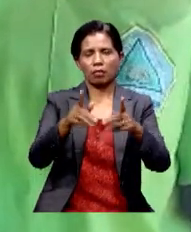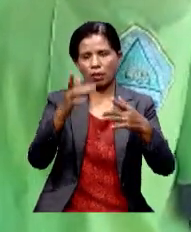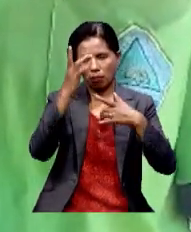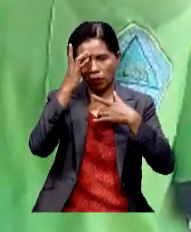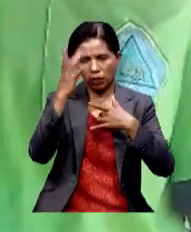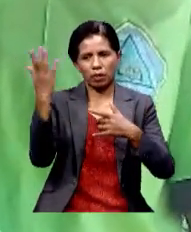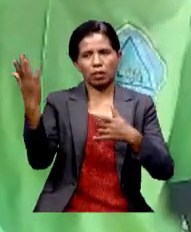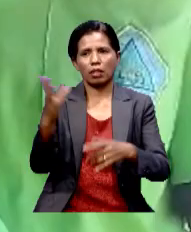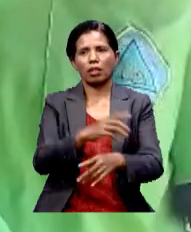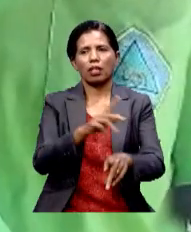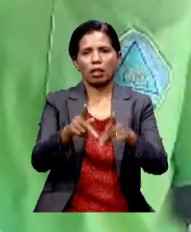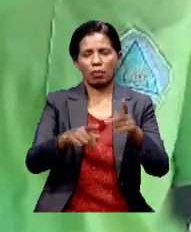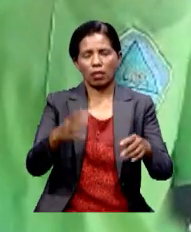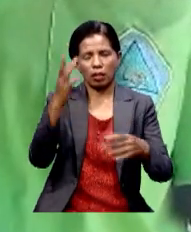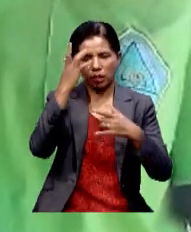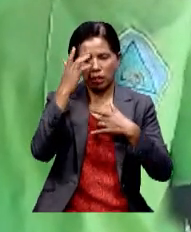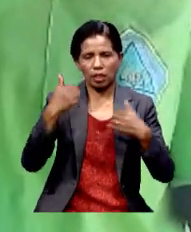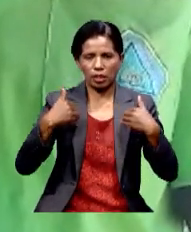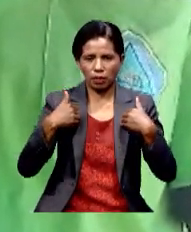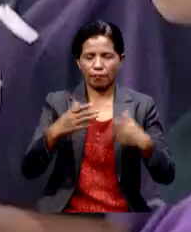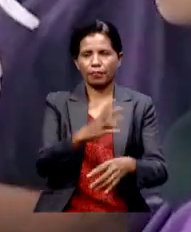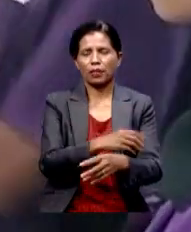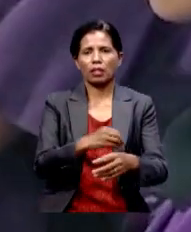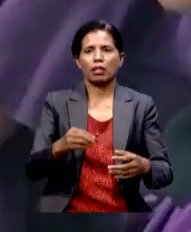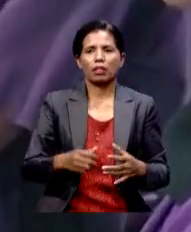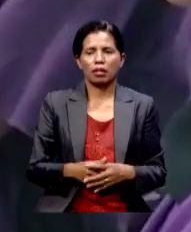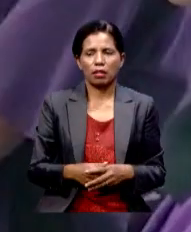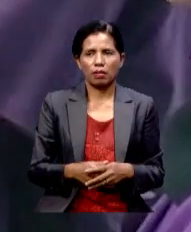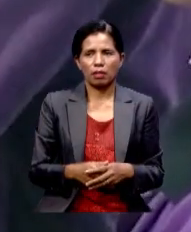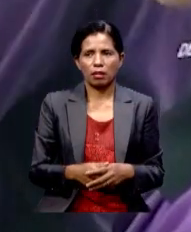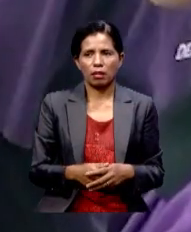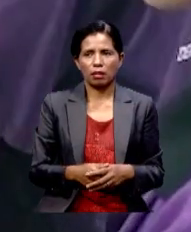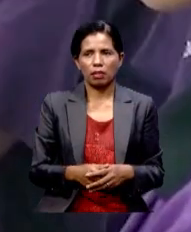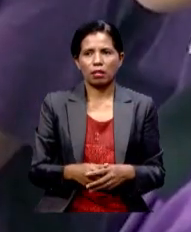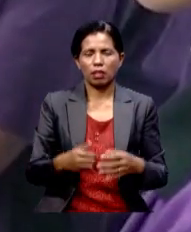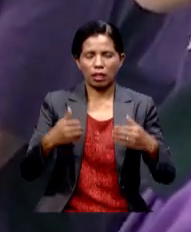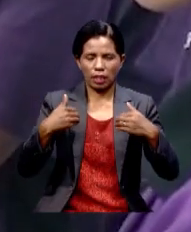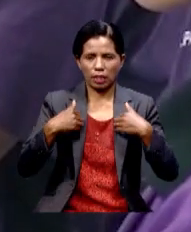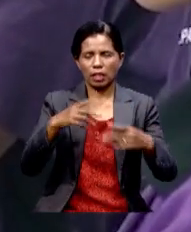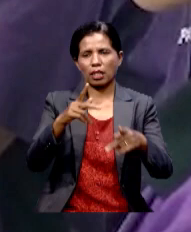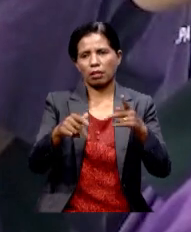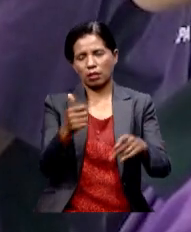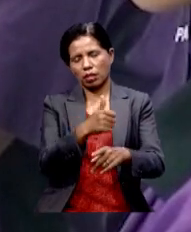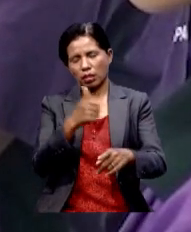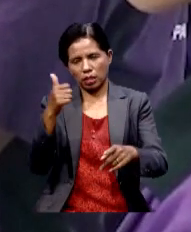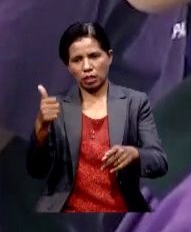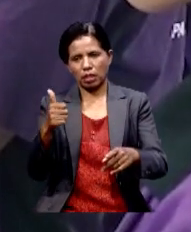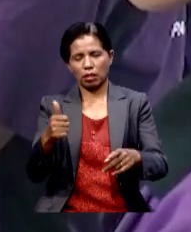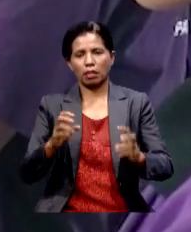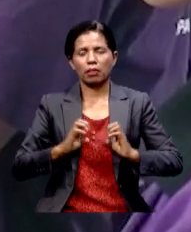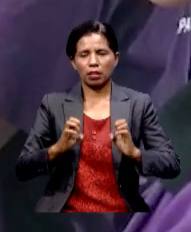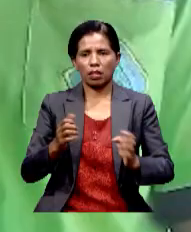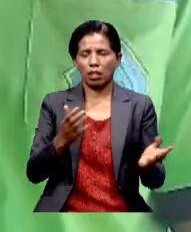dalam rumah yang rumah tensang rumah oh malu ne be kari ki abe urgente atu